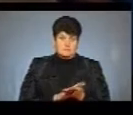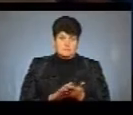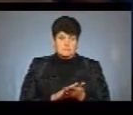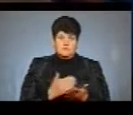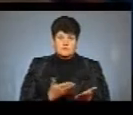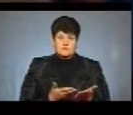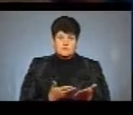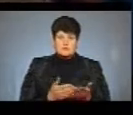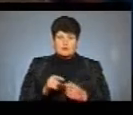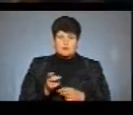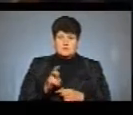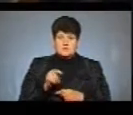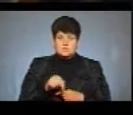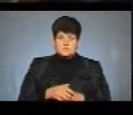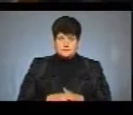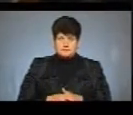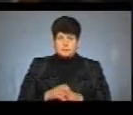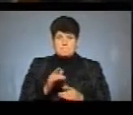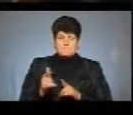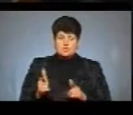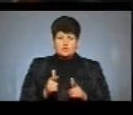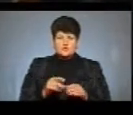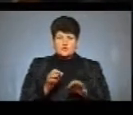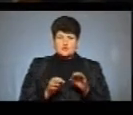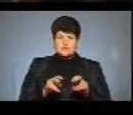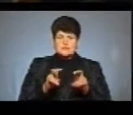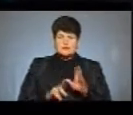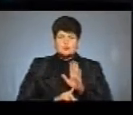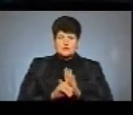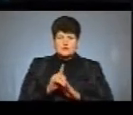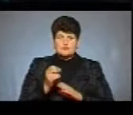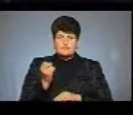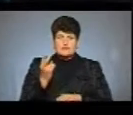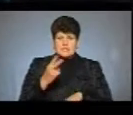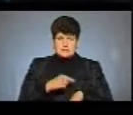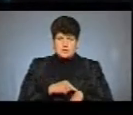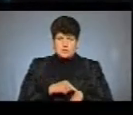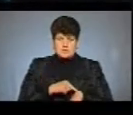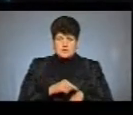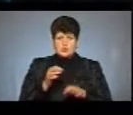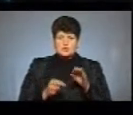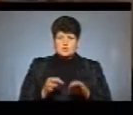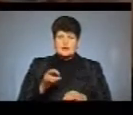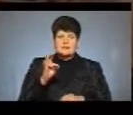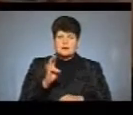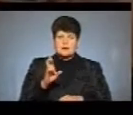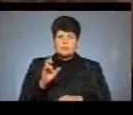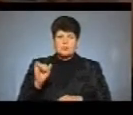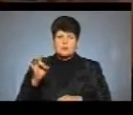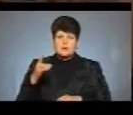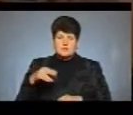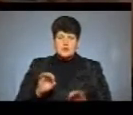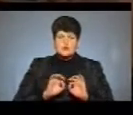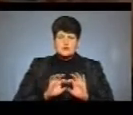бачите, зато ми вийшли сюди. Підготовче судове засідання розпочалося о 12-й годині. Суддя Надія Бурда